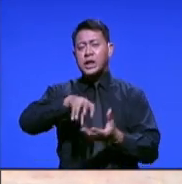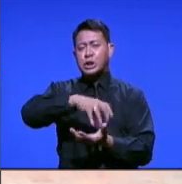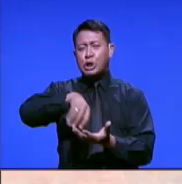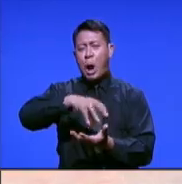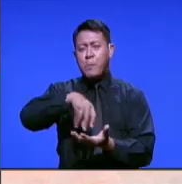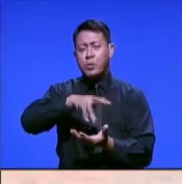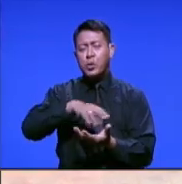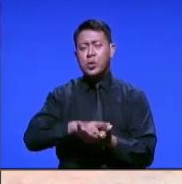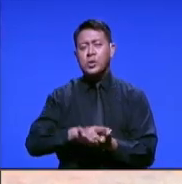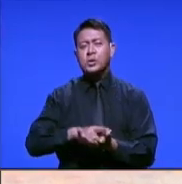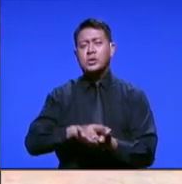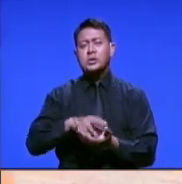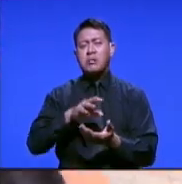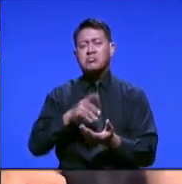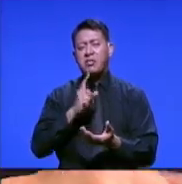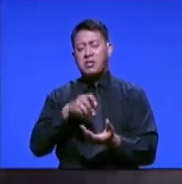juga rawan kontaminasi.